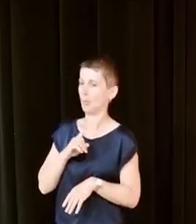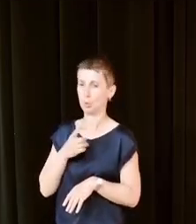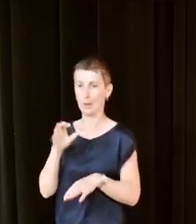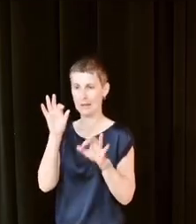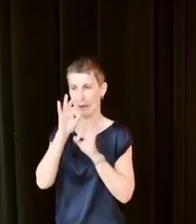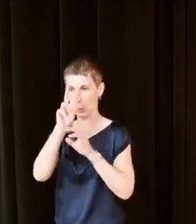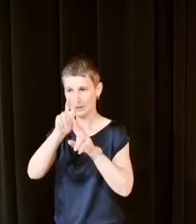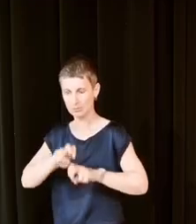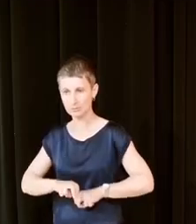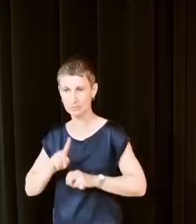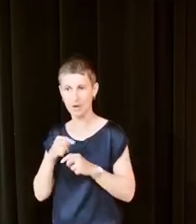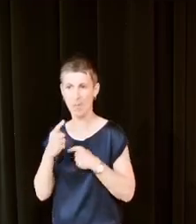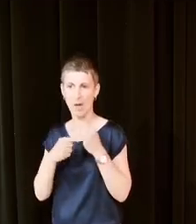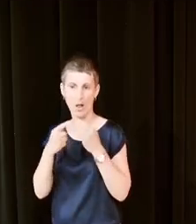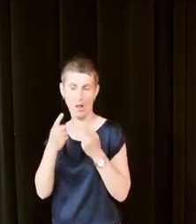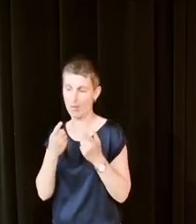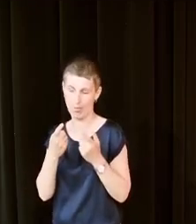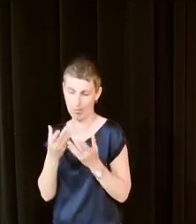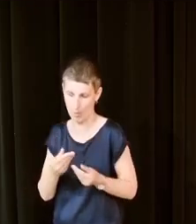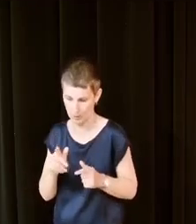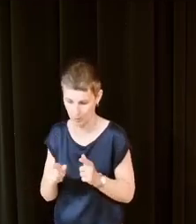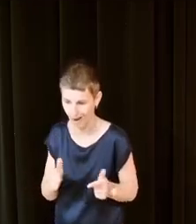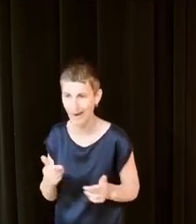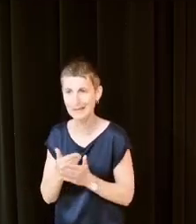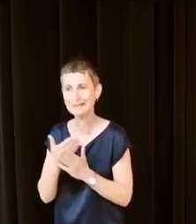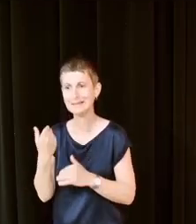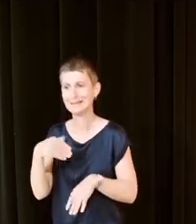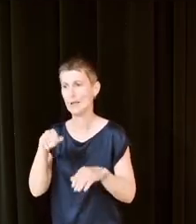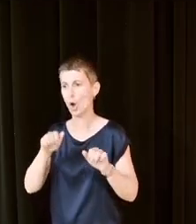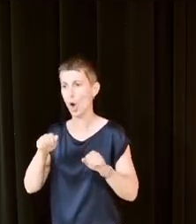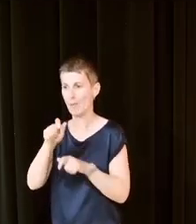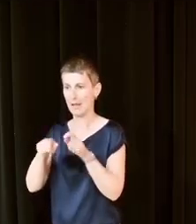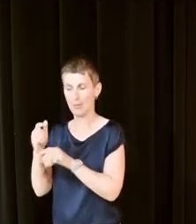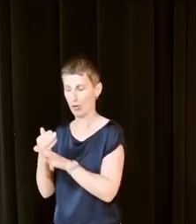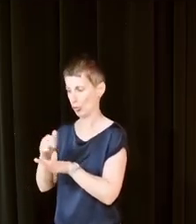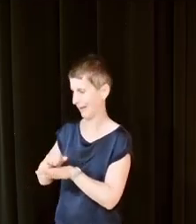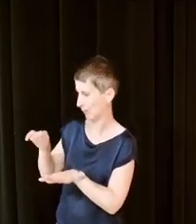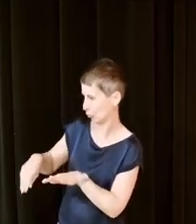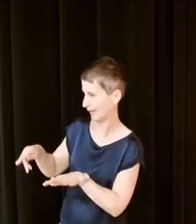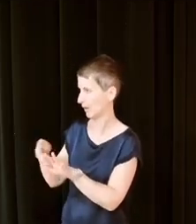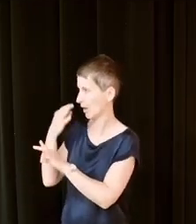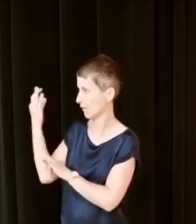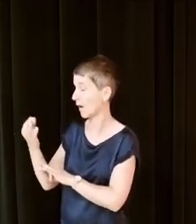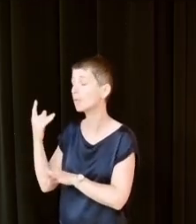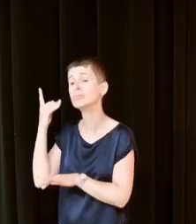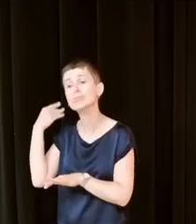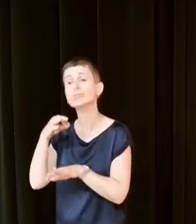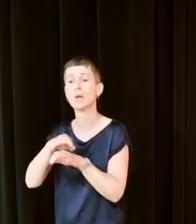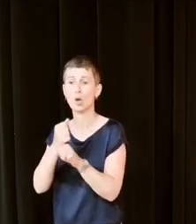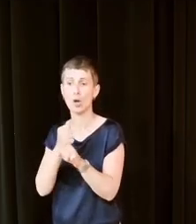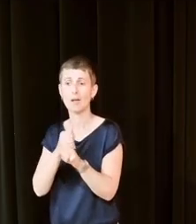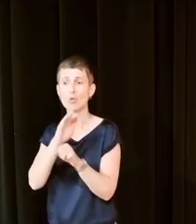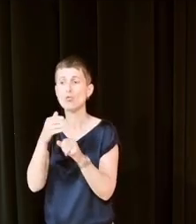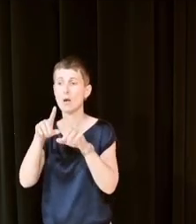ist ja auf Dauer keine Lösung zu googeln, wenn man kompetente Menschen neben sich stehen hat. Ihre Doktorarbeit ging über die Bilder, haben